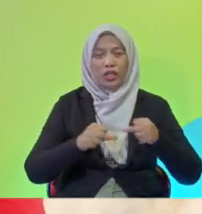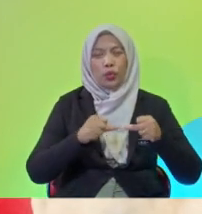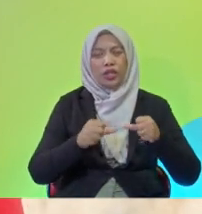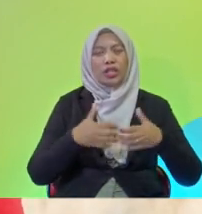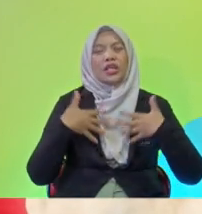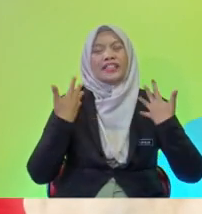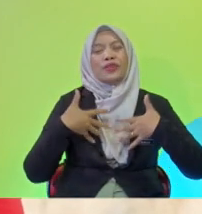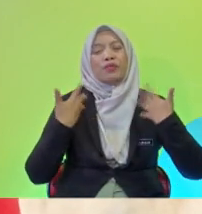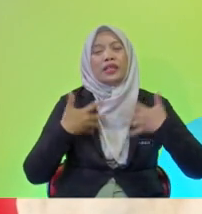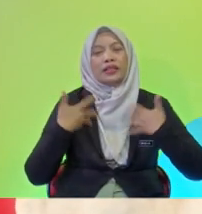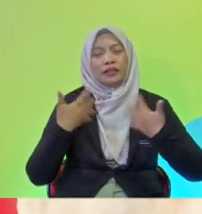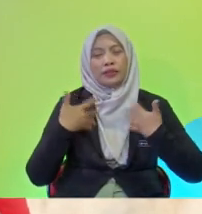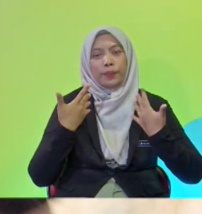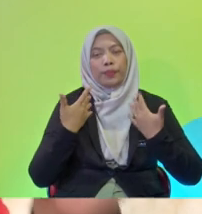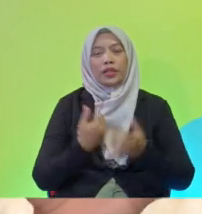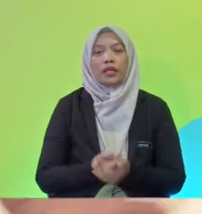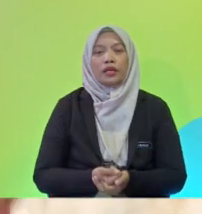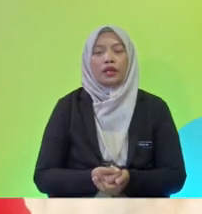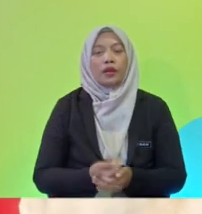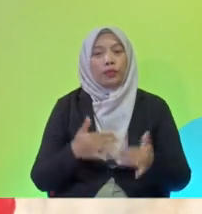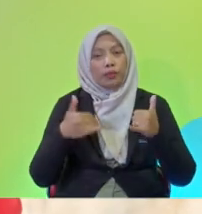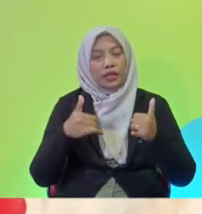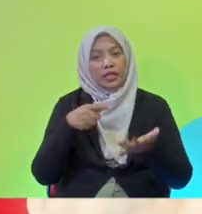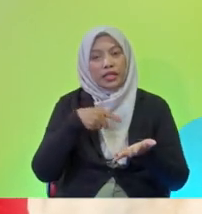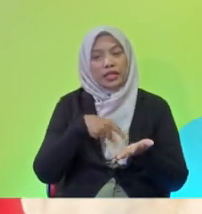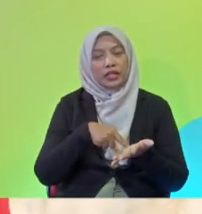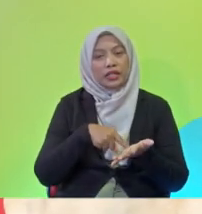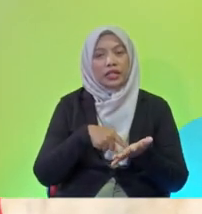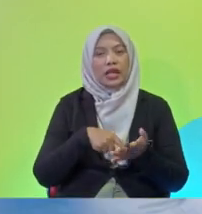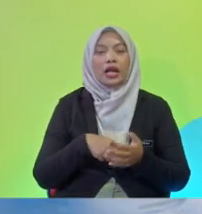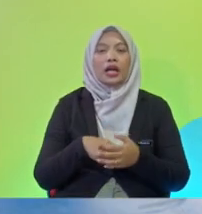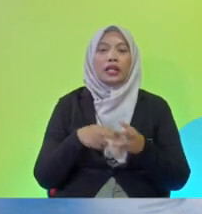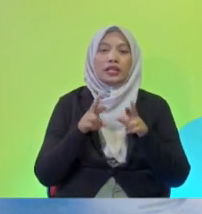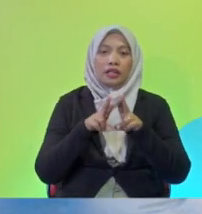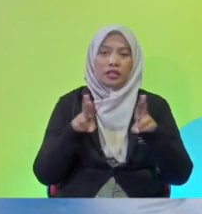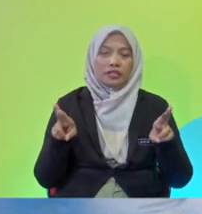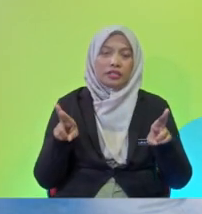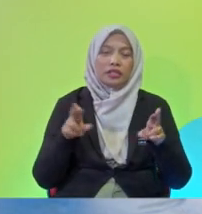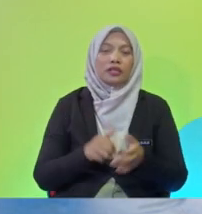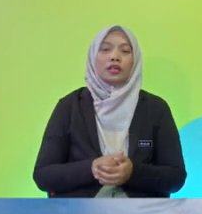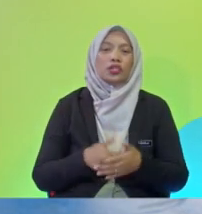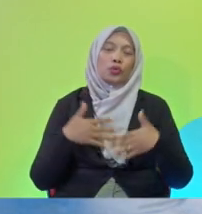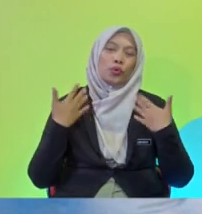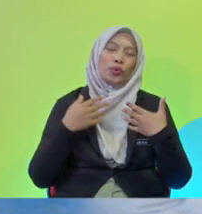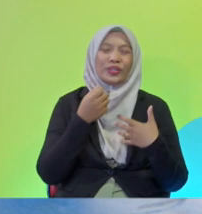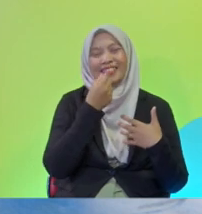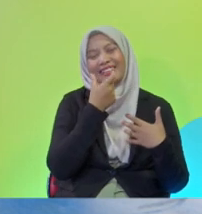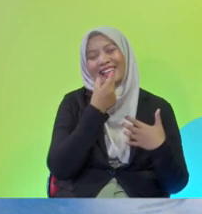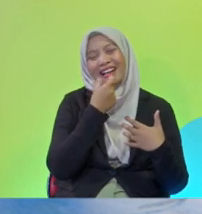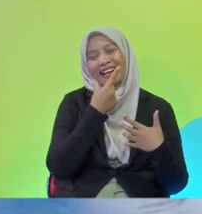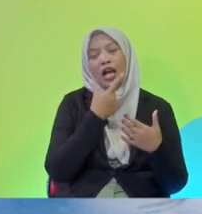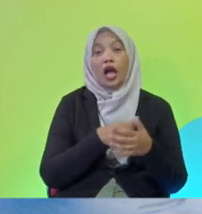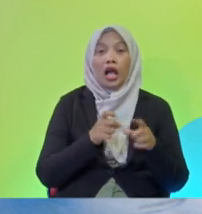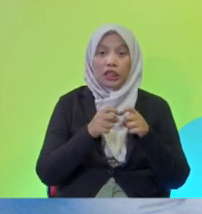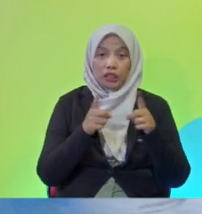kita nampak kan boleh dikatakan permainan ini ialah permainan rekreasi. Yeah. Dia happy, dia seronok, dia bergelak ketawa